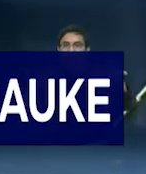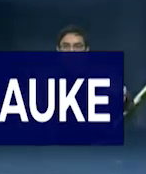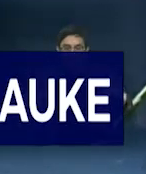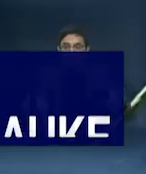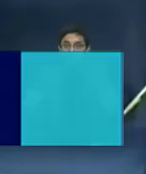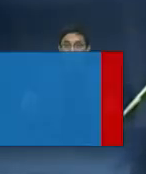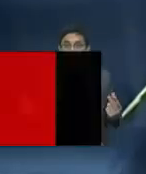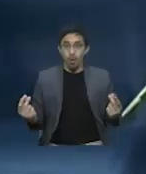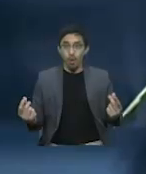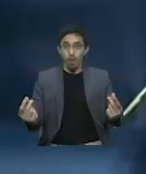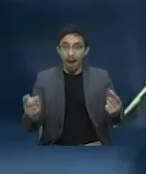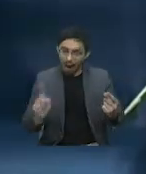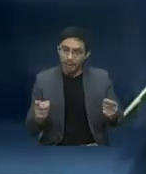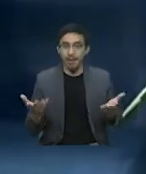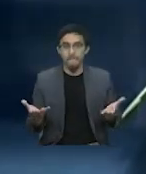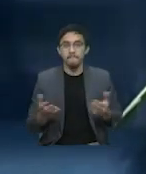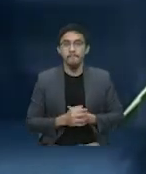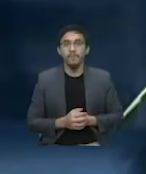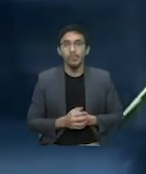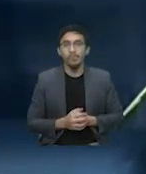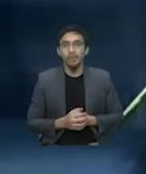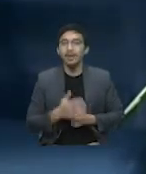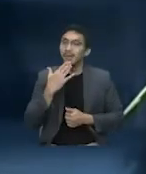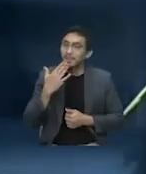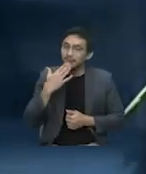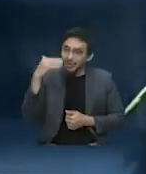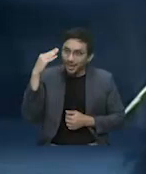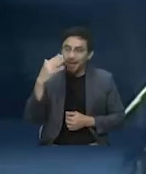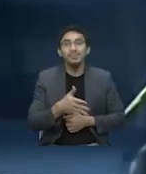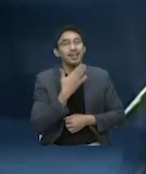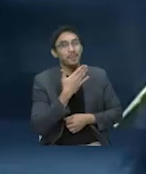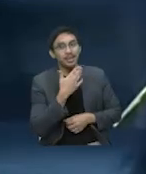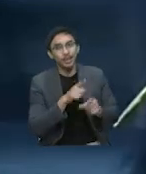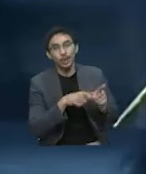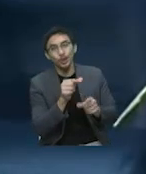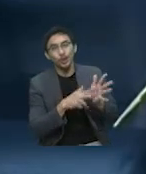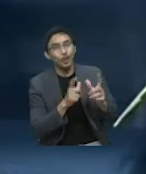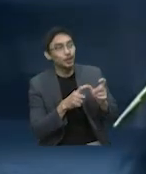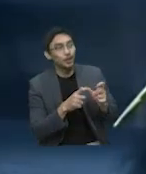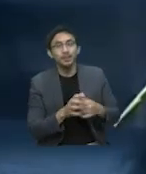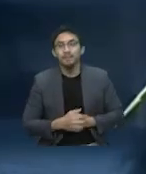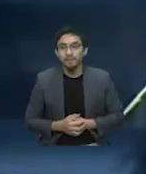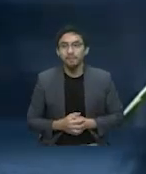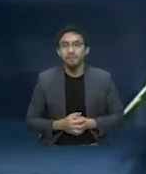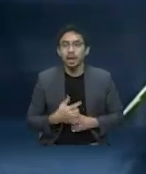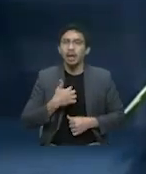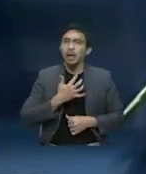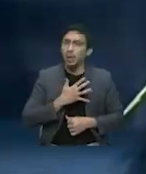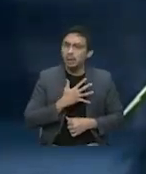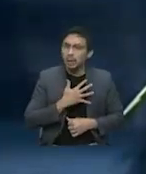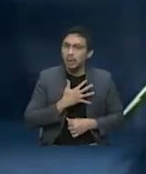situ Terima kasih Kakak terima kasih Kak Yunus demam panggung Ini